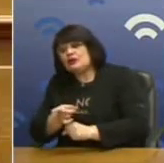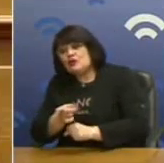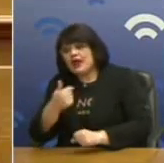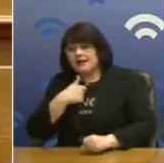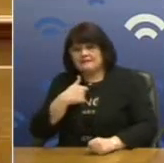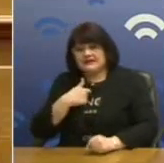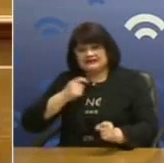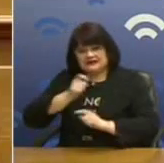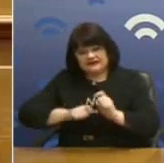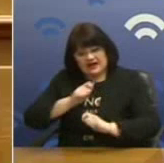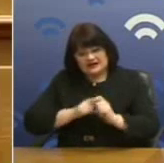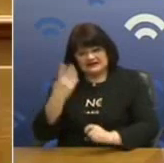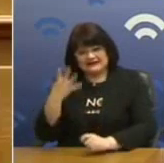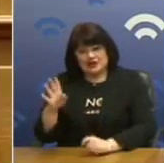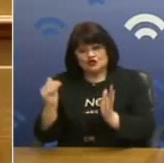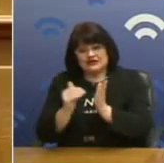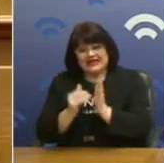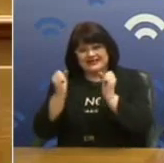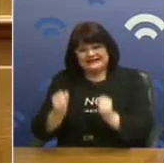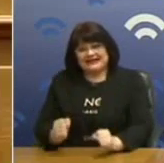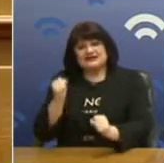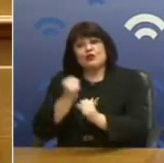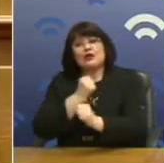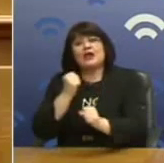δημιουργήσαμε 500.000 θέσεις εργασίας.